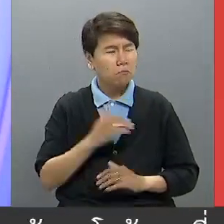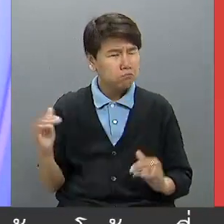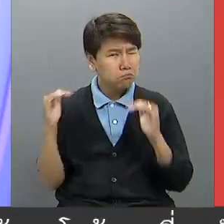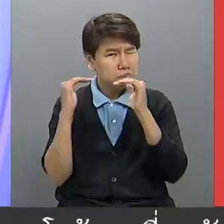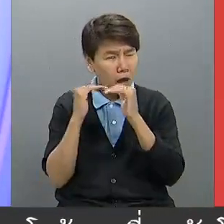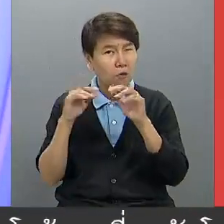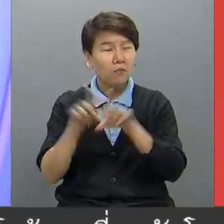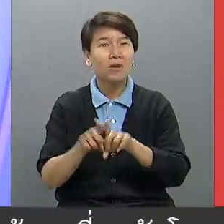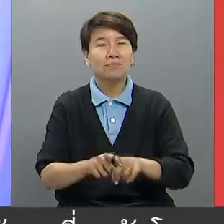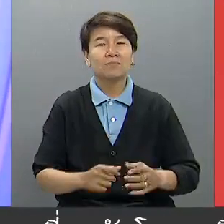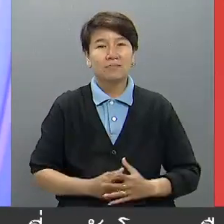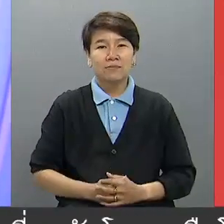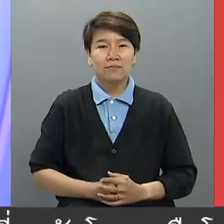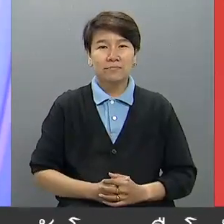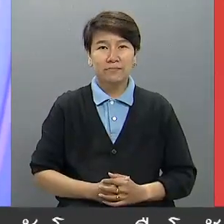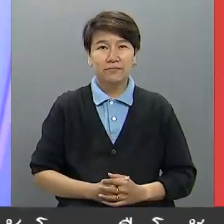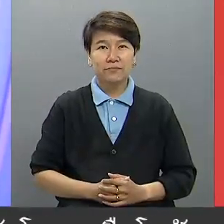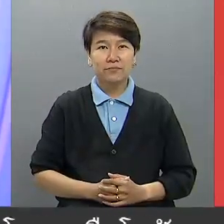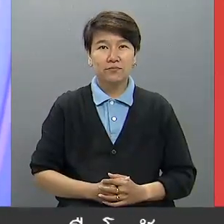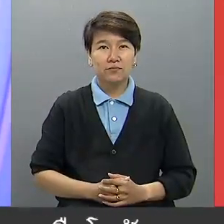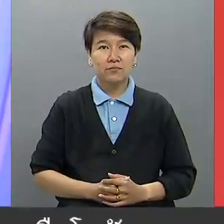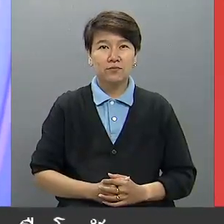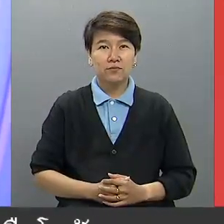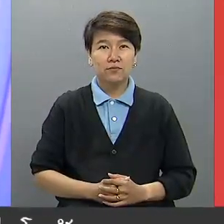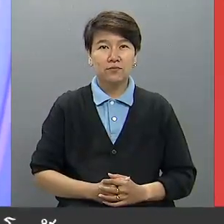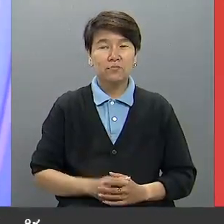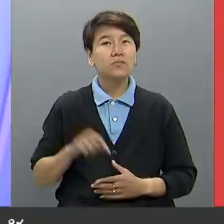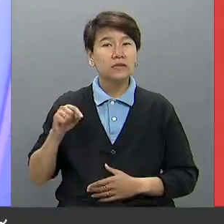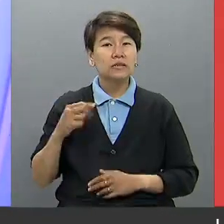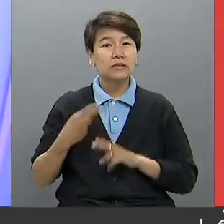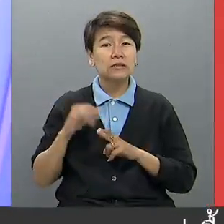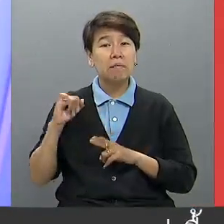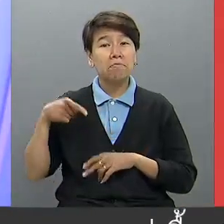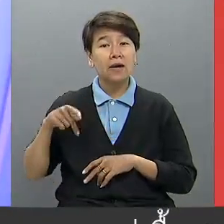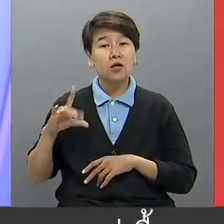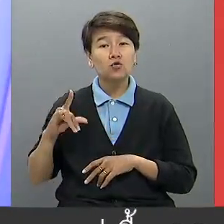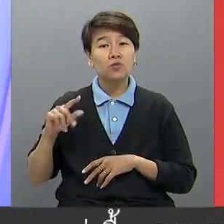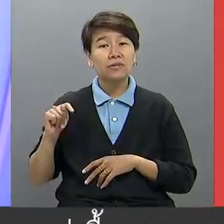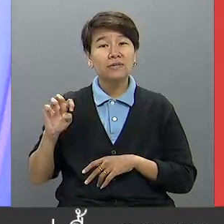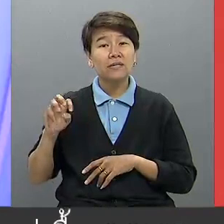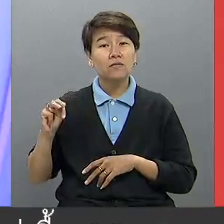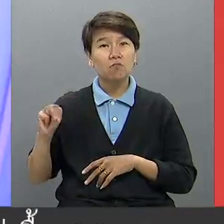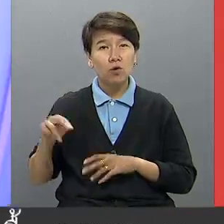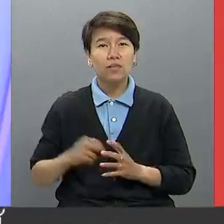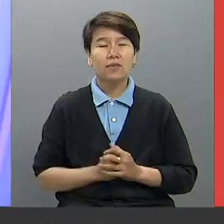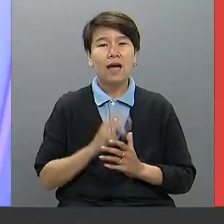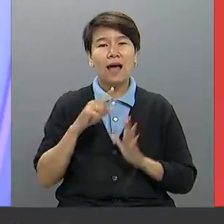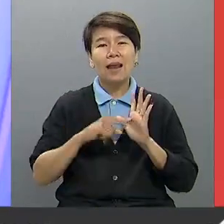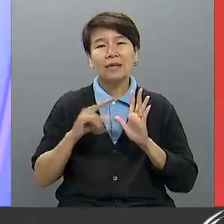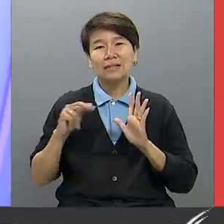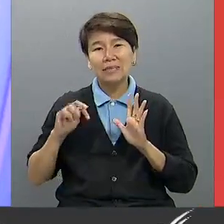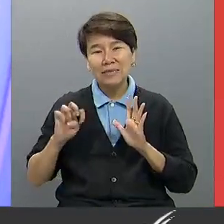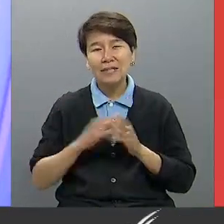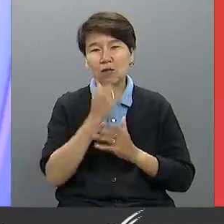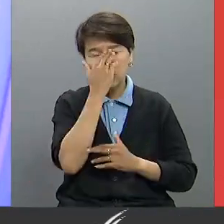ก็ยังมีอีกหลายท่านนะครับอย่างคุณภัยชุติมนเนี่ยก็บอกว่าสวัสดีค่ะคุณรัชนีสวัสดีพิธีกรทุกท่านนะคะเอาบุ